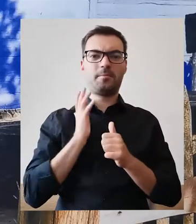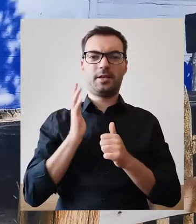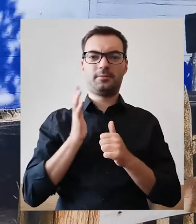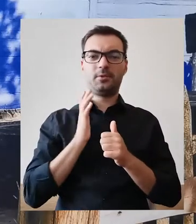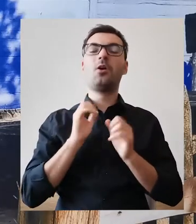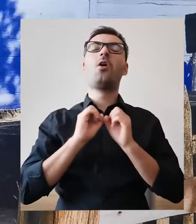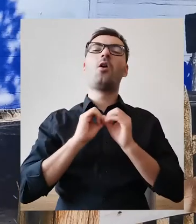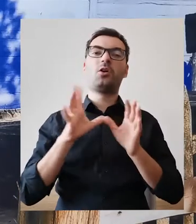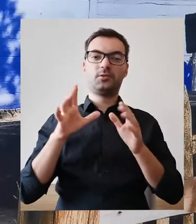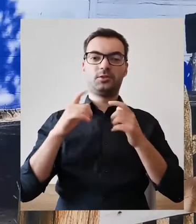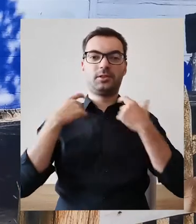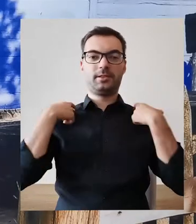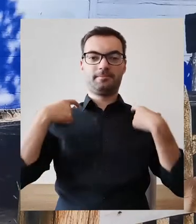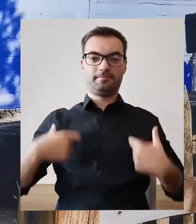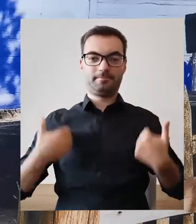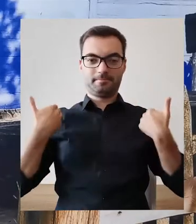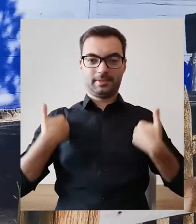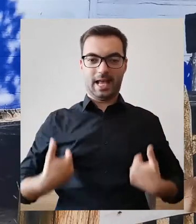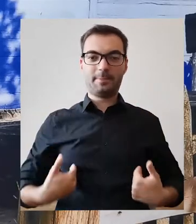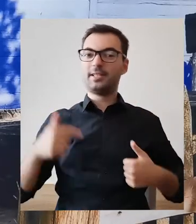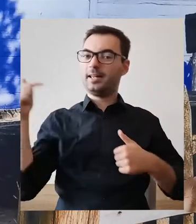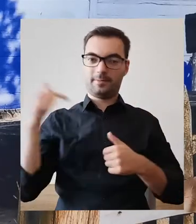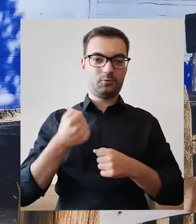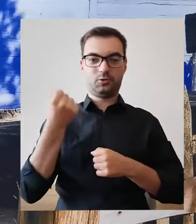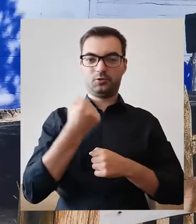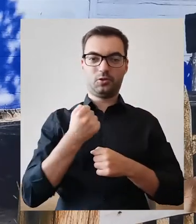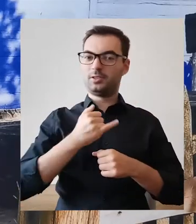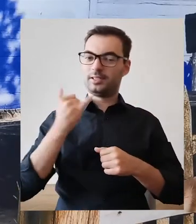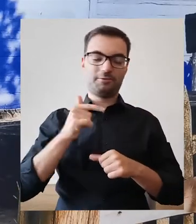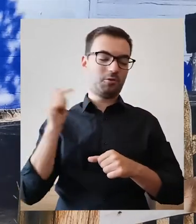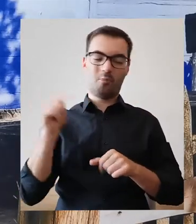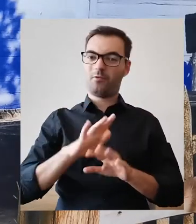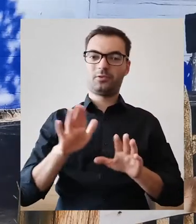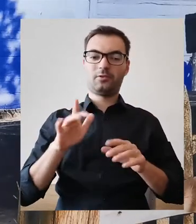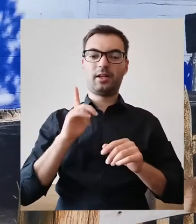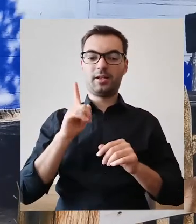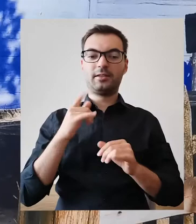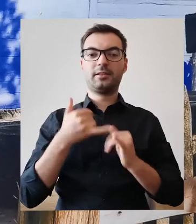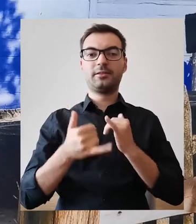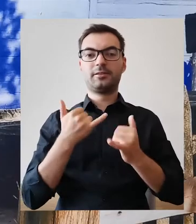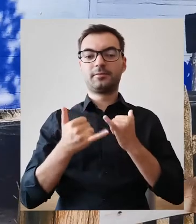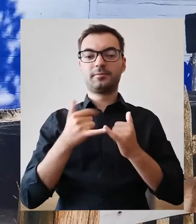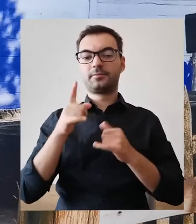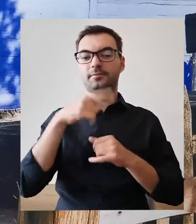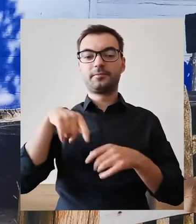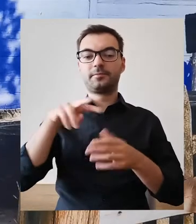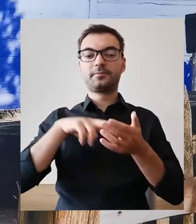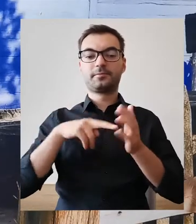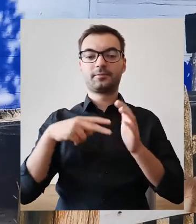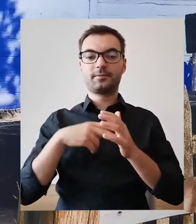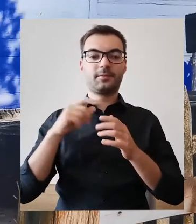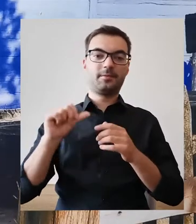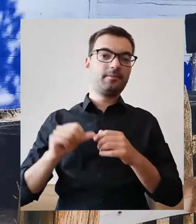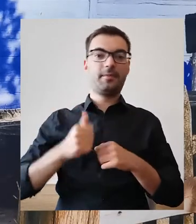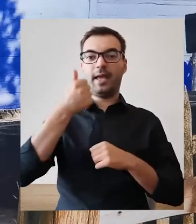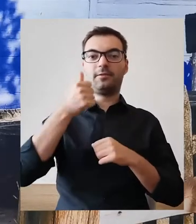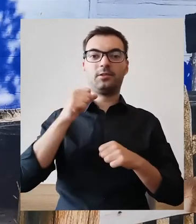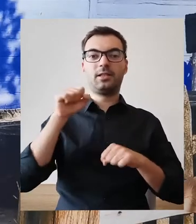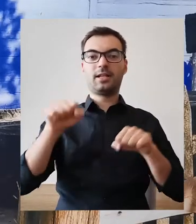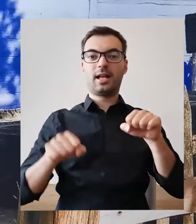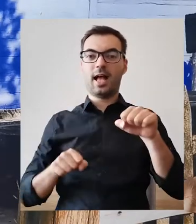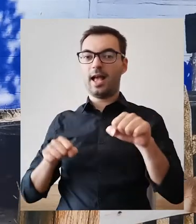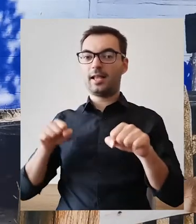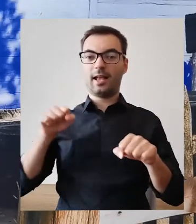bezpiecznie oczywiście kapok zawsze się przyda ale jeżeli planować pierwszy swój